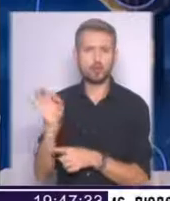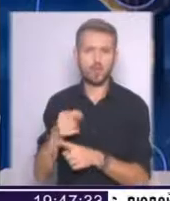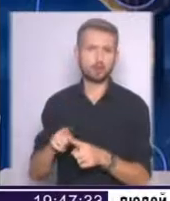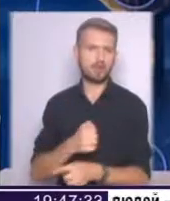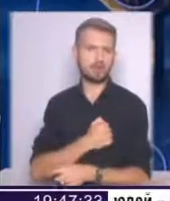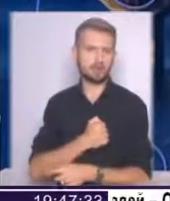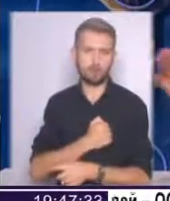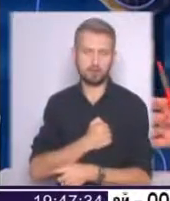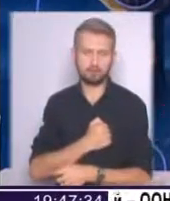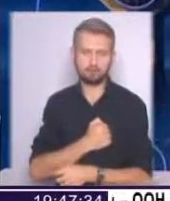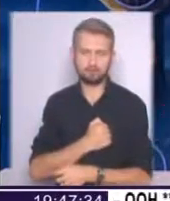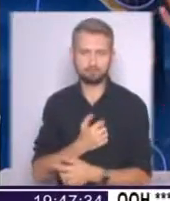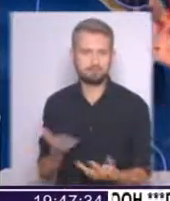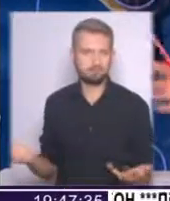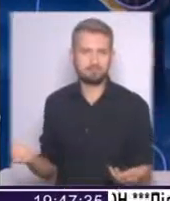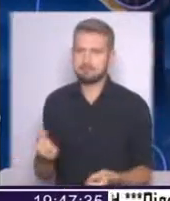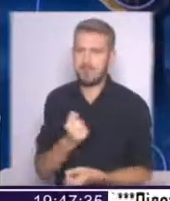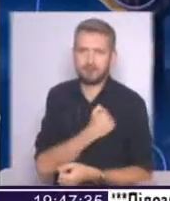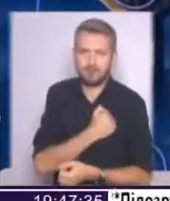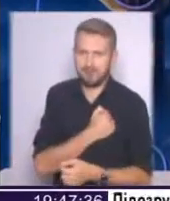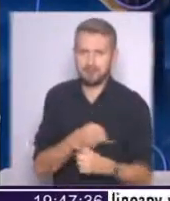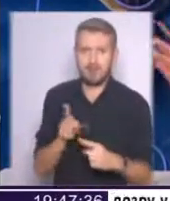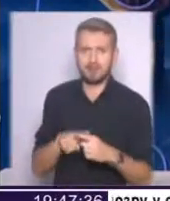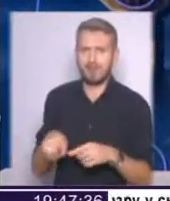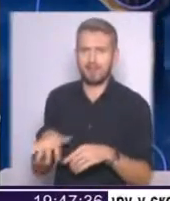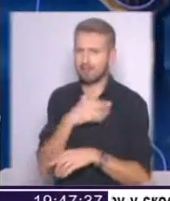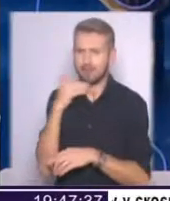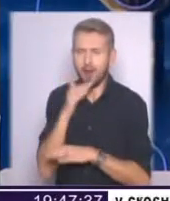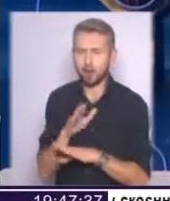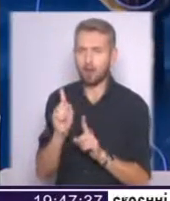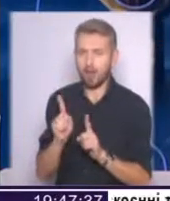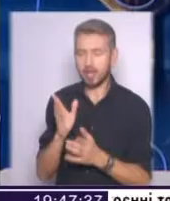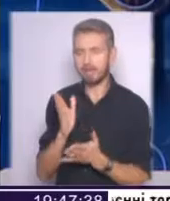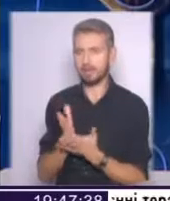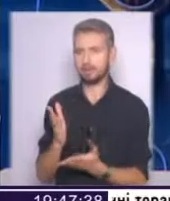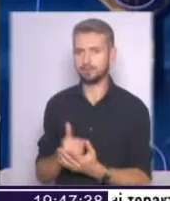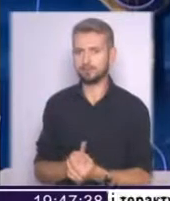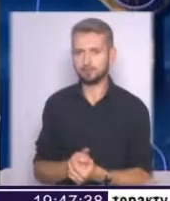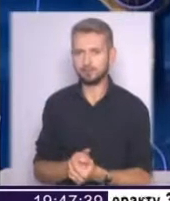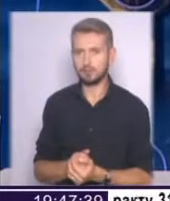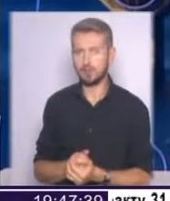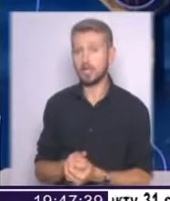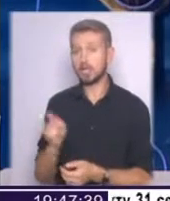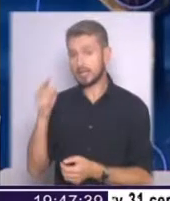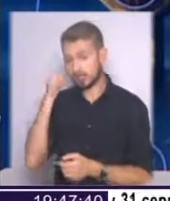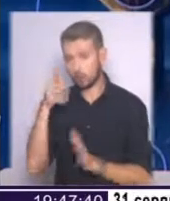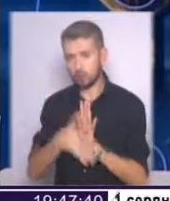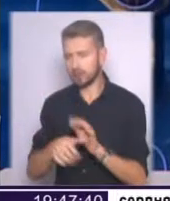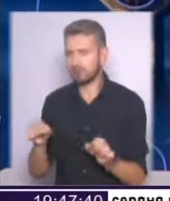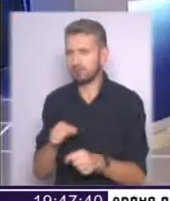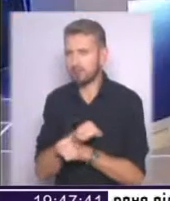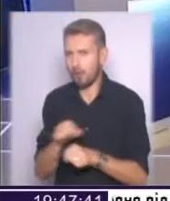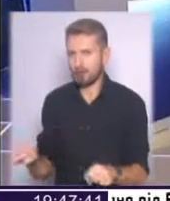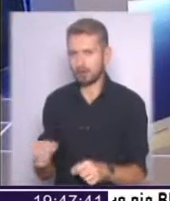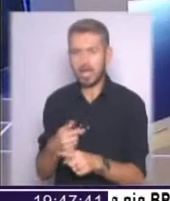на жаль. Я не кажу, що там це масово, але так чи інакше є. Їх зрозуміти не можна, тому що